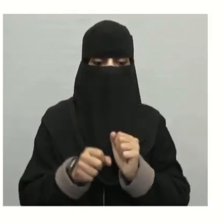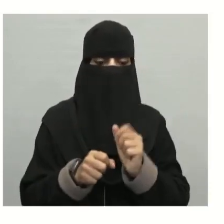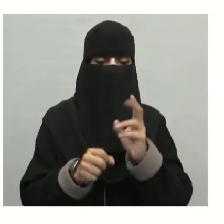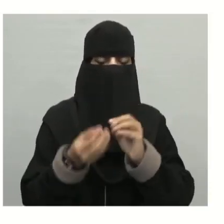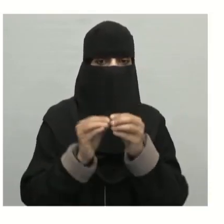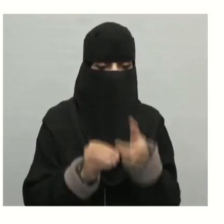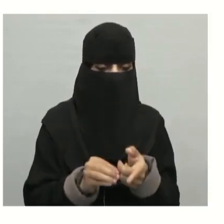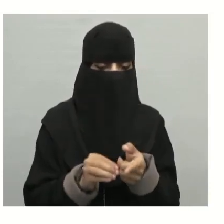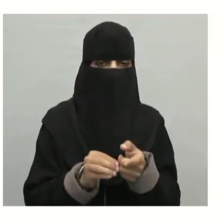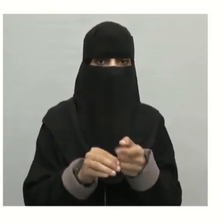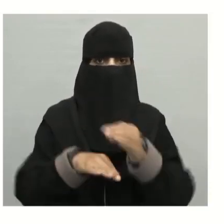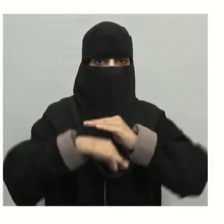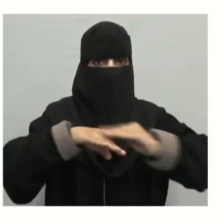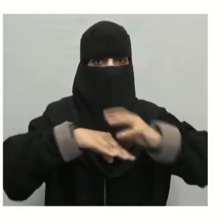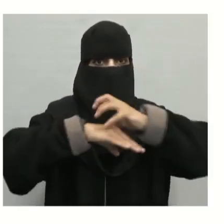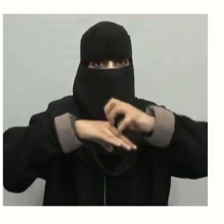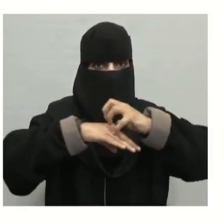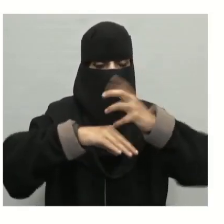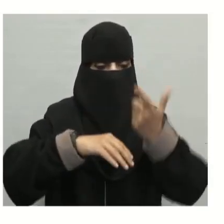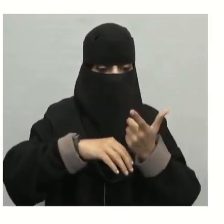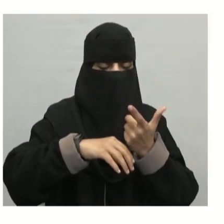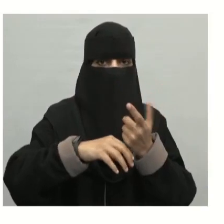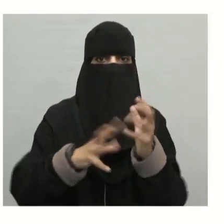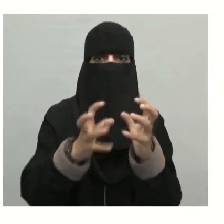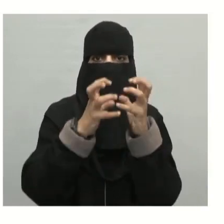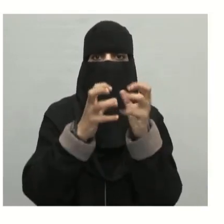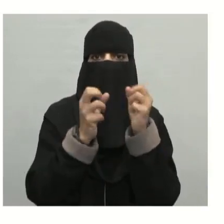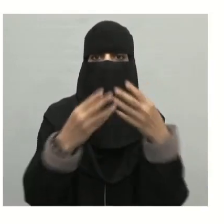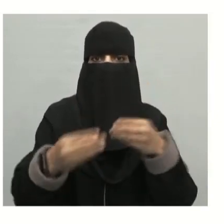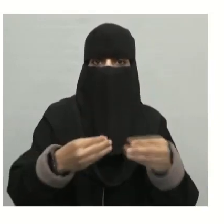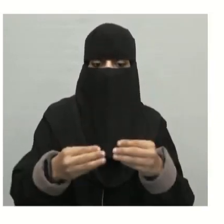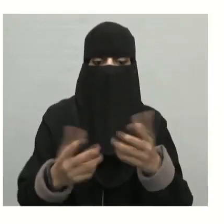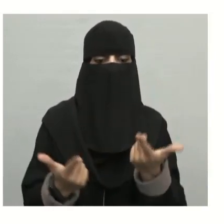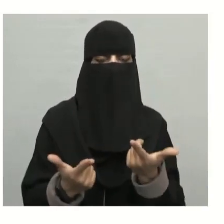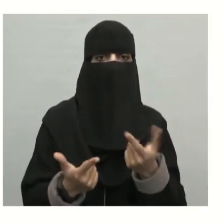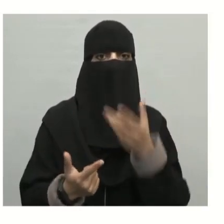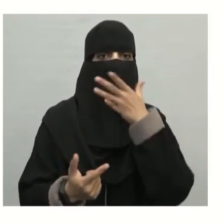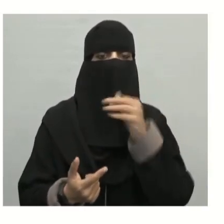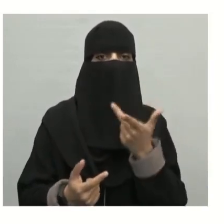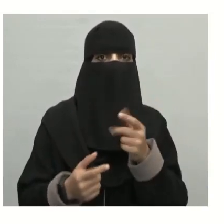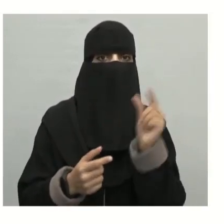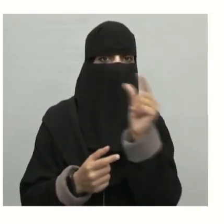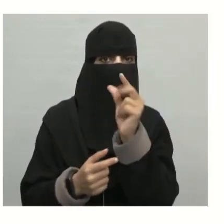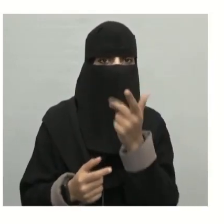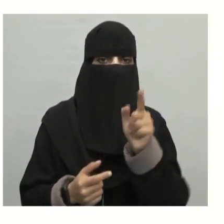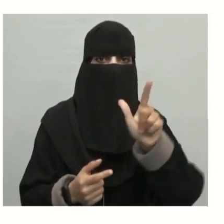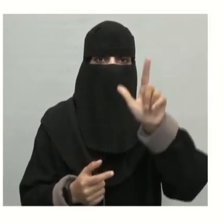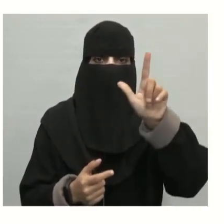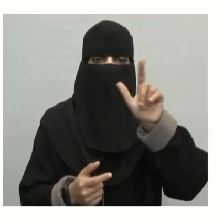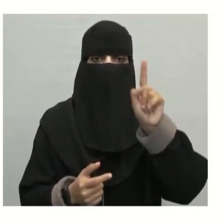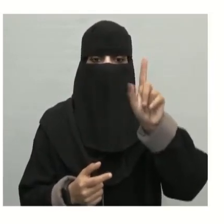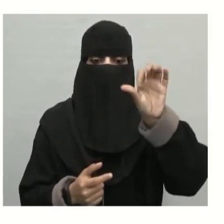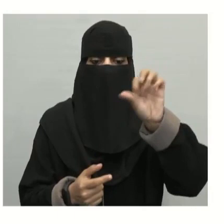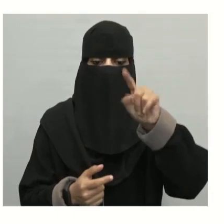اللون المخدش اللمعان والقساوه ما هو الشكل البلوري جميع